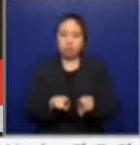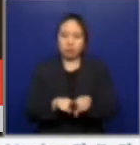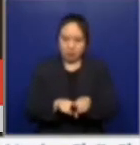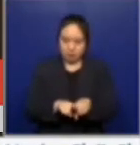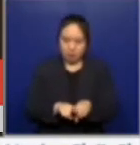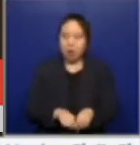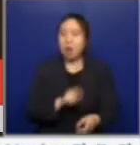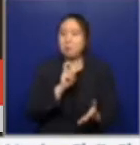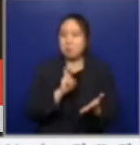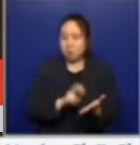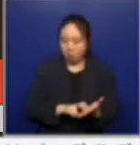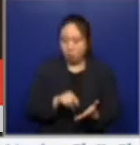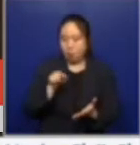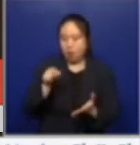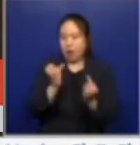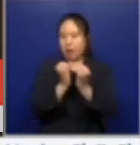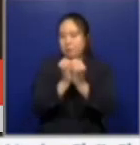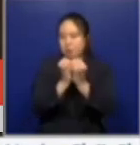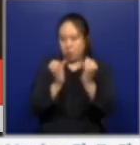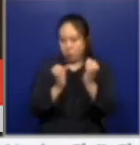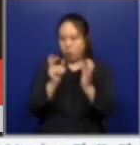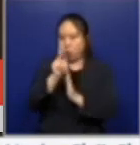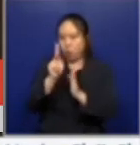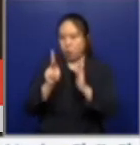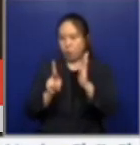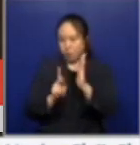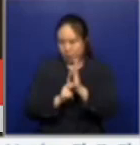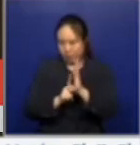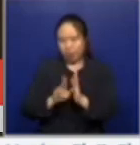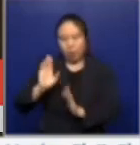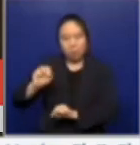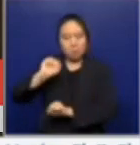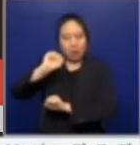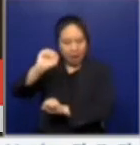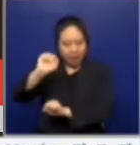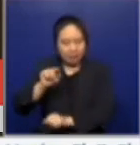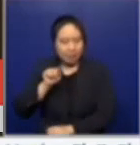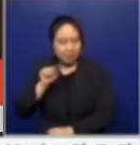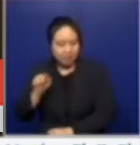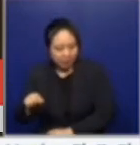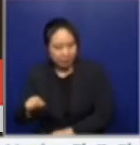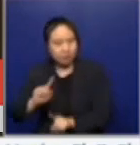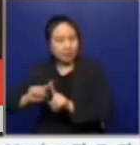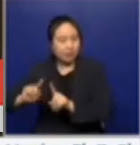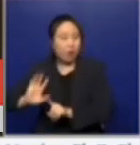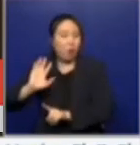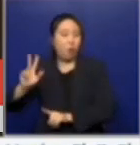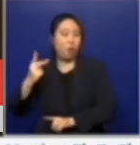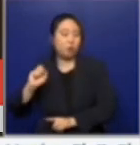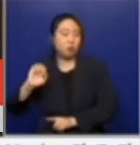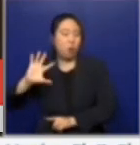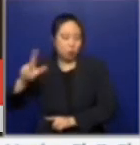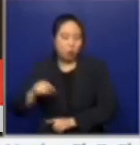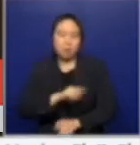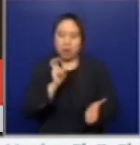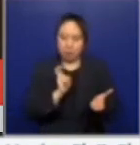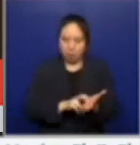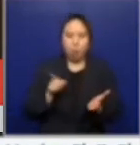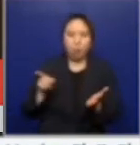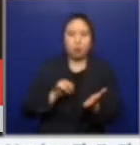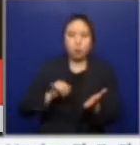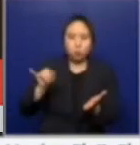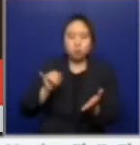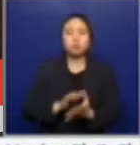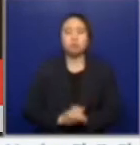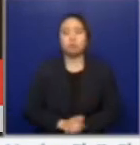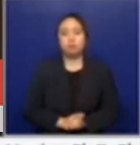ชอบด้วยรัฐธรรมนูญและกฎหมายของบรรดาประกาศคำสั่งและการกระทำของคณะรักษาความสงบแห่งชาติหรือหั